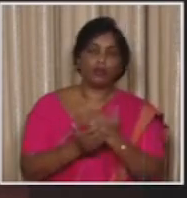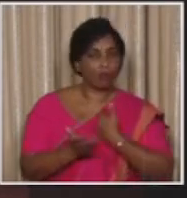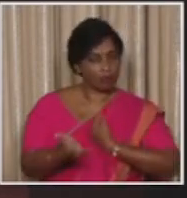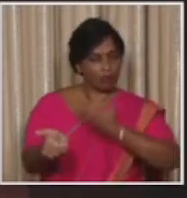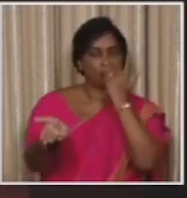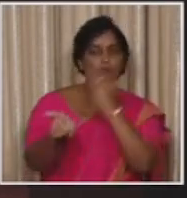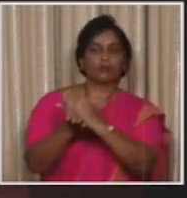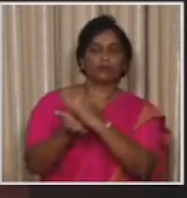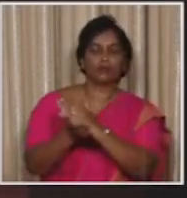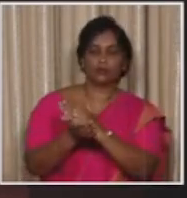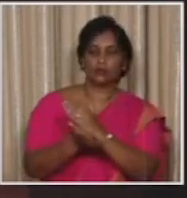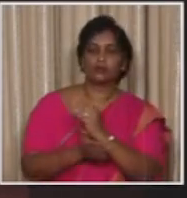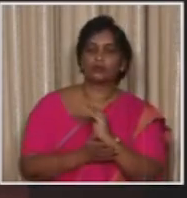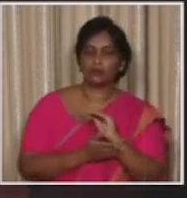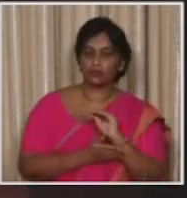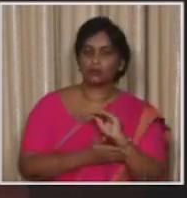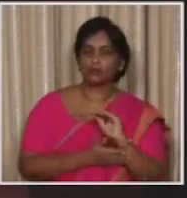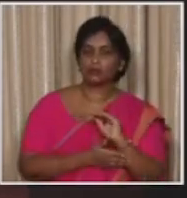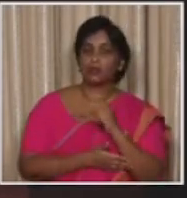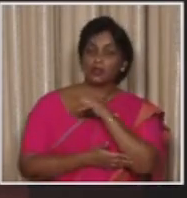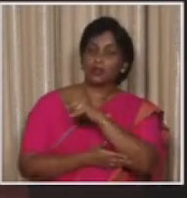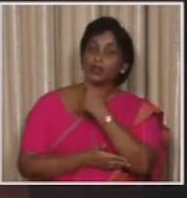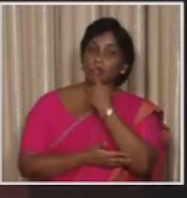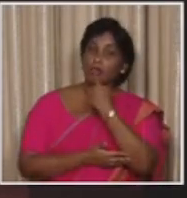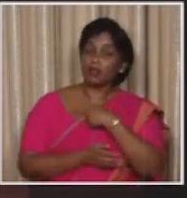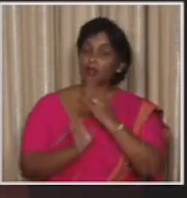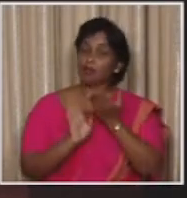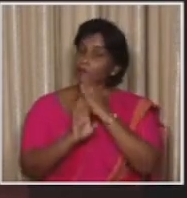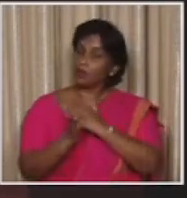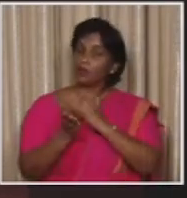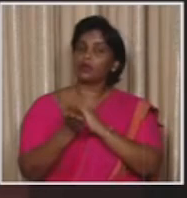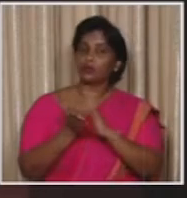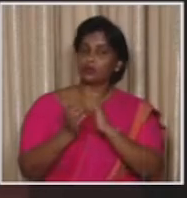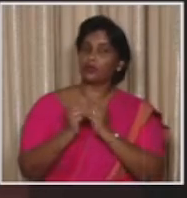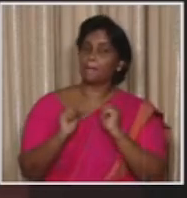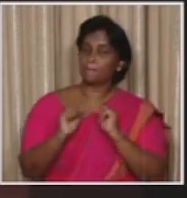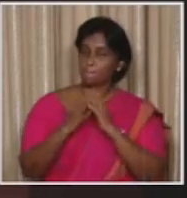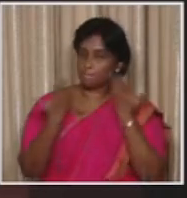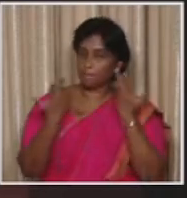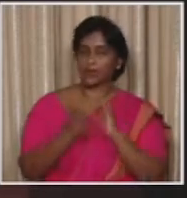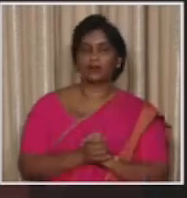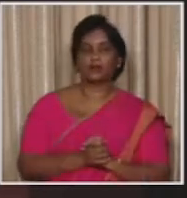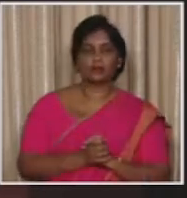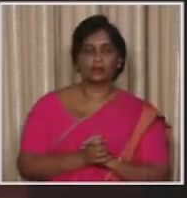කරා. එතුමා කියන්නත් ඉස්සෙල්ලා අපි උදව් කරන වැඩ ටික පටන් ගත්තේ.